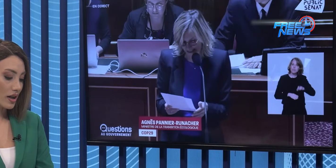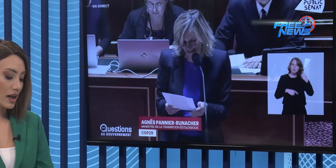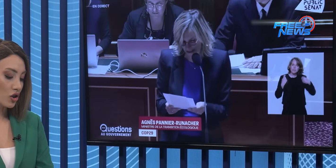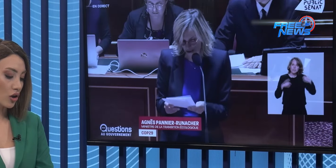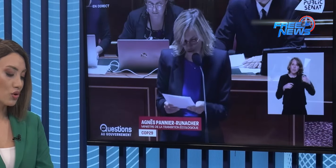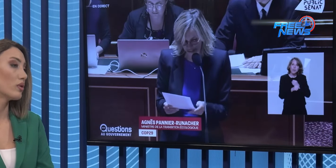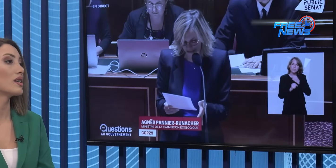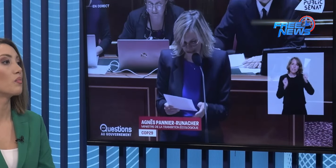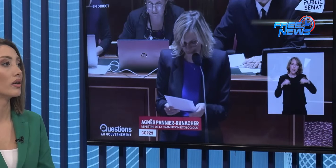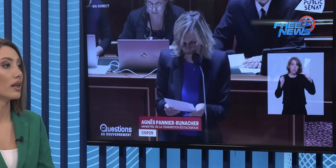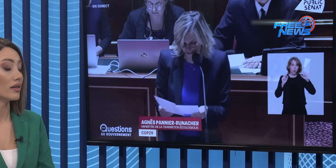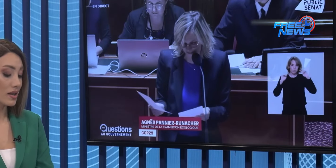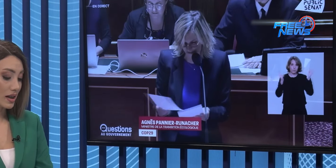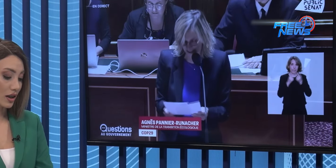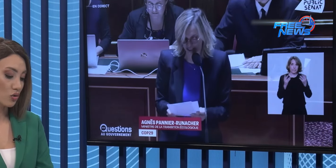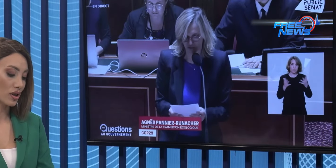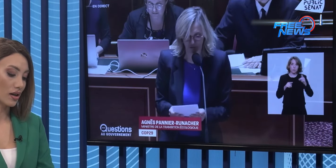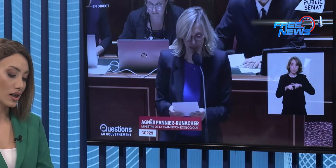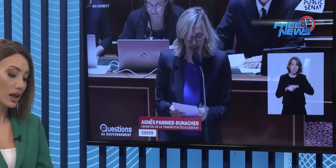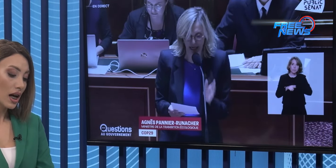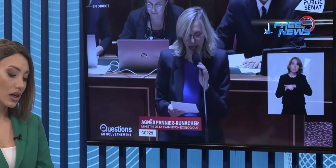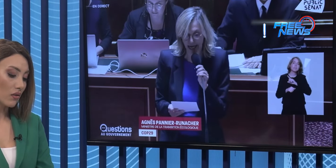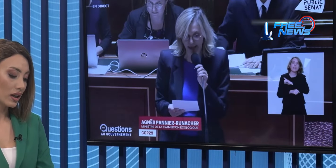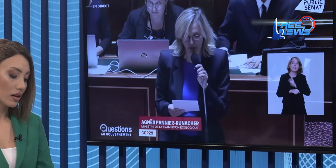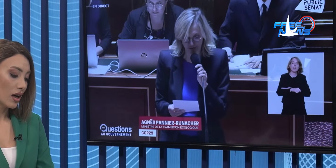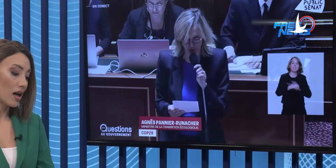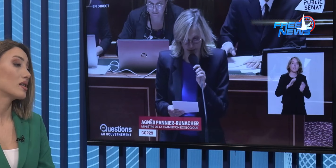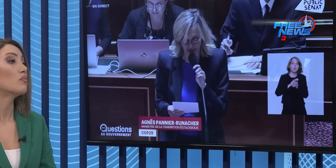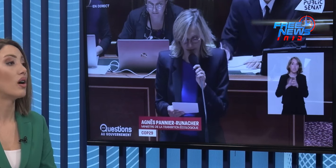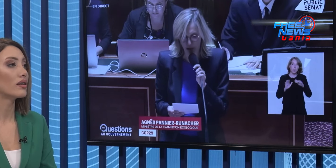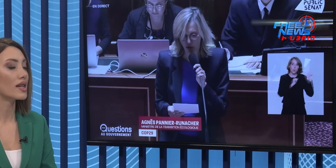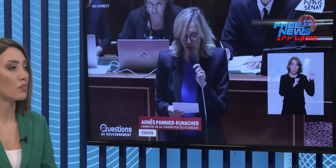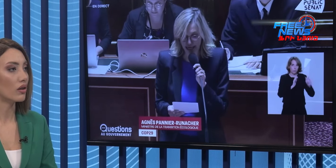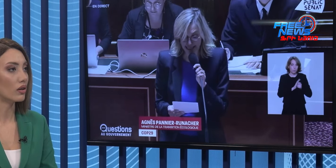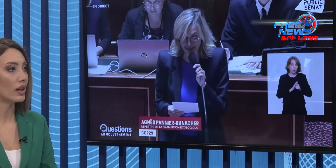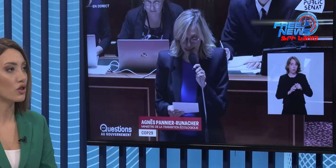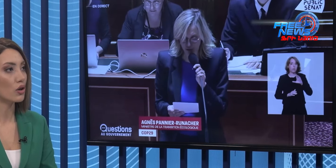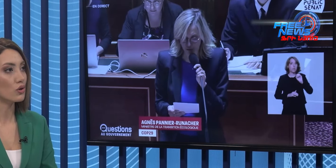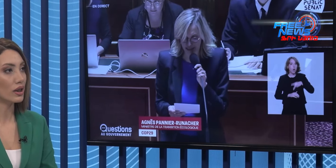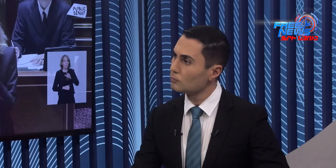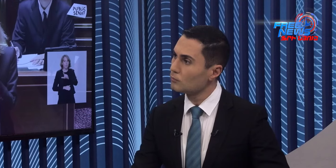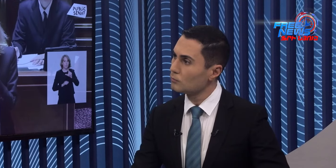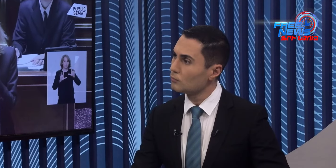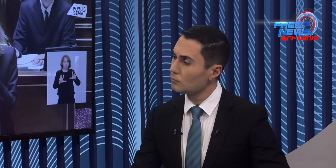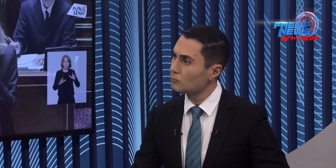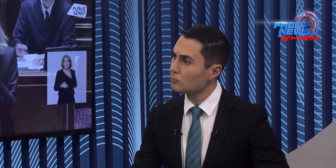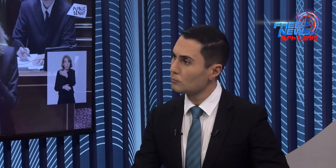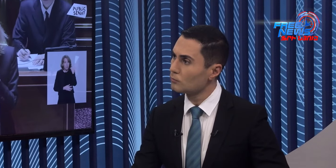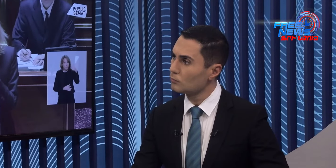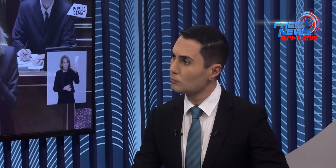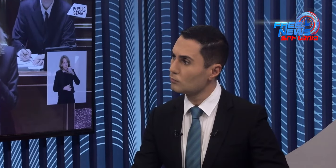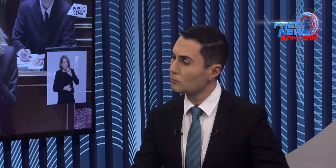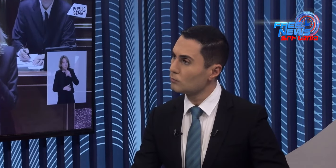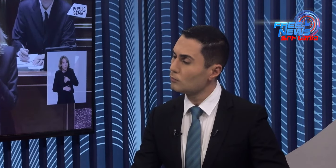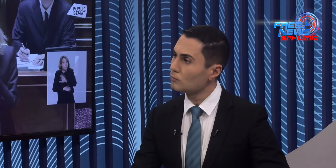Կալեդոնիայում Ֆրանսիայի իշխանությունները սպանել են 13 ցուցարարի եւ ավելի քան 1000 մարդ ձերբակալվել է իշխանությունների կոպիտ վարքագծի